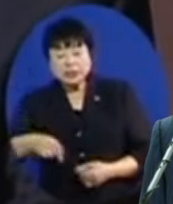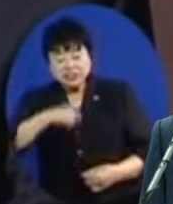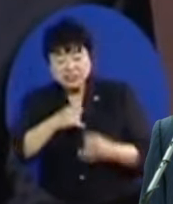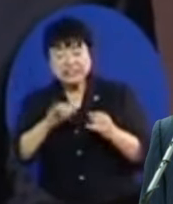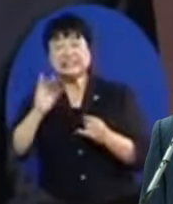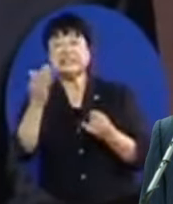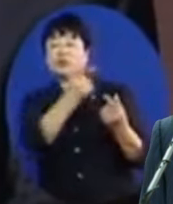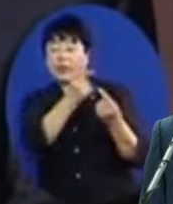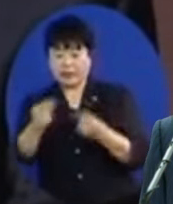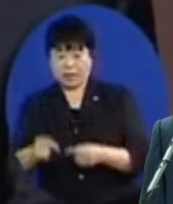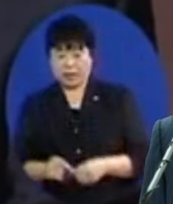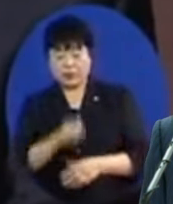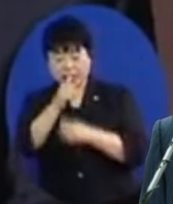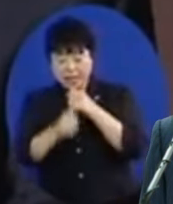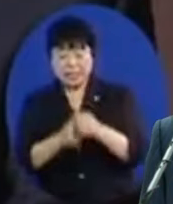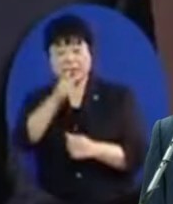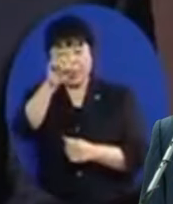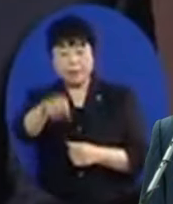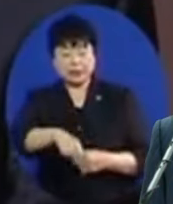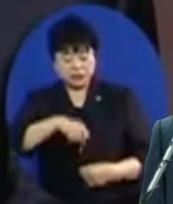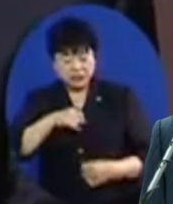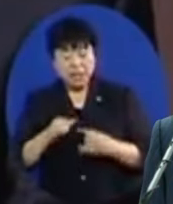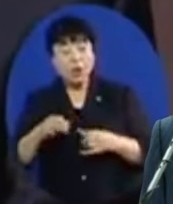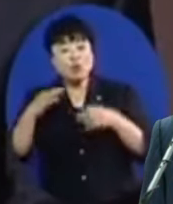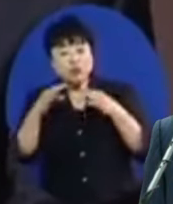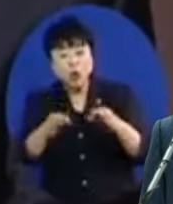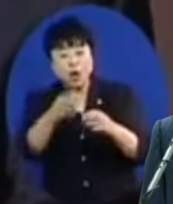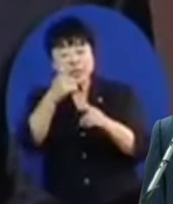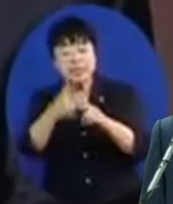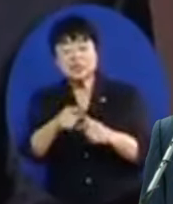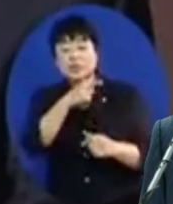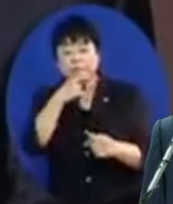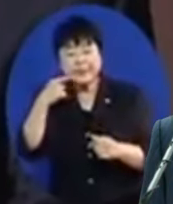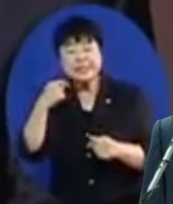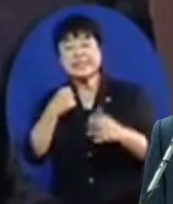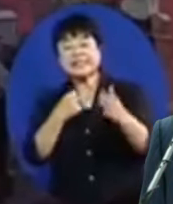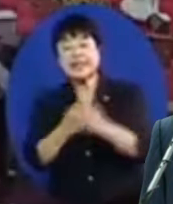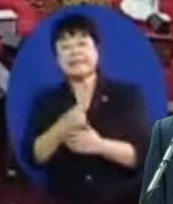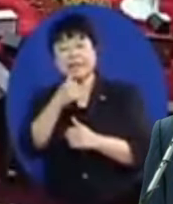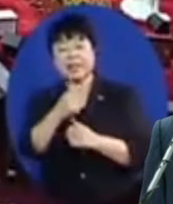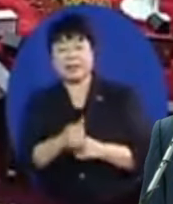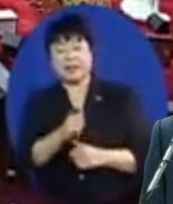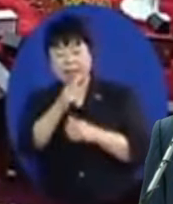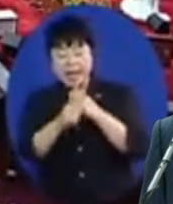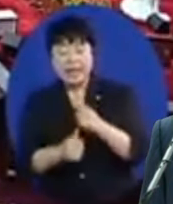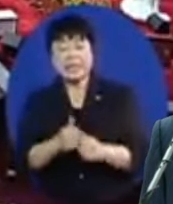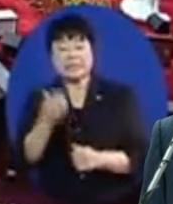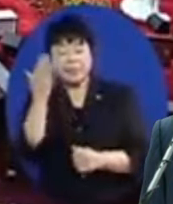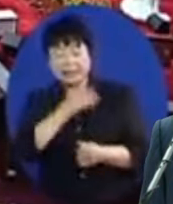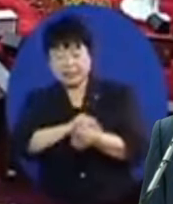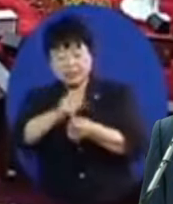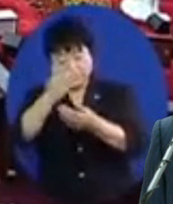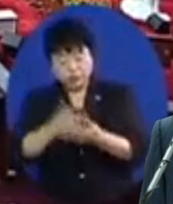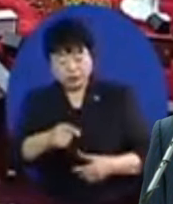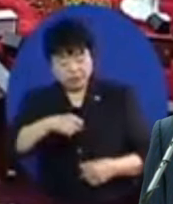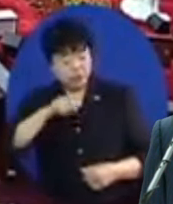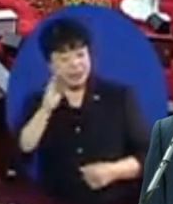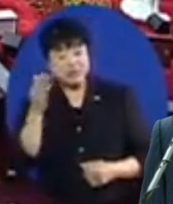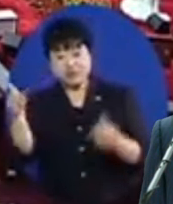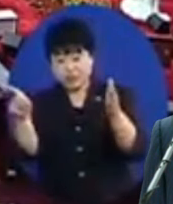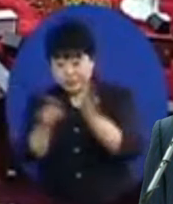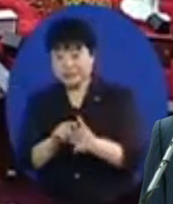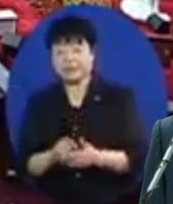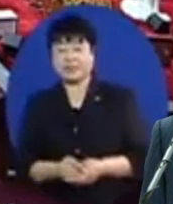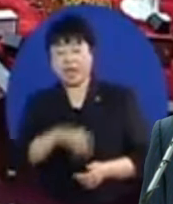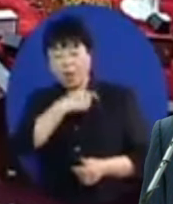되는 것입니다. 그런데 우리는 하나님의 의인이라고 말합니다. 예수님의 피 때문에 하나님이 우리를 의인으로 불러주시는 것입니다.